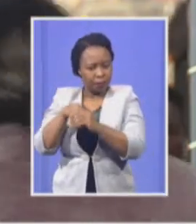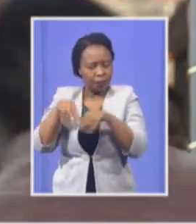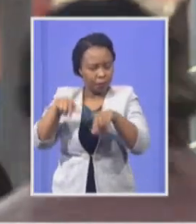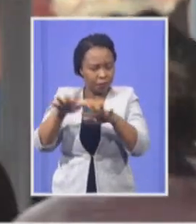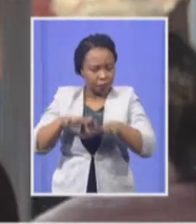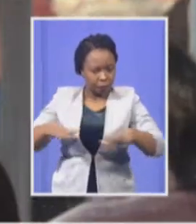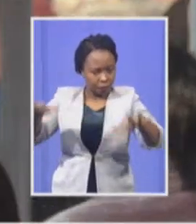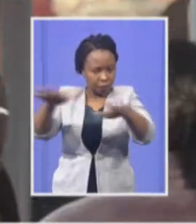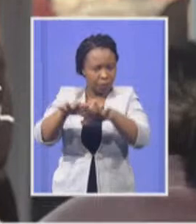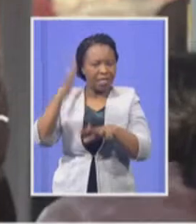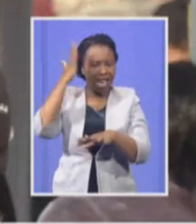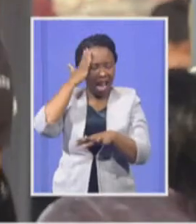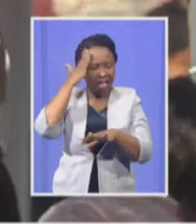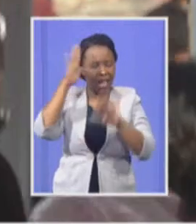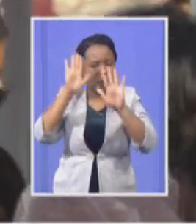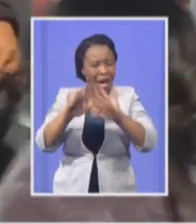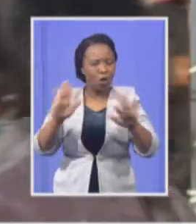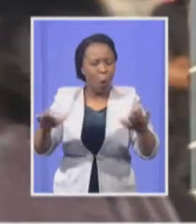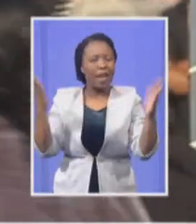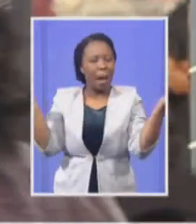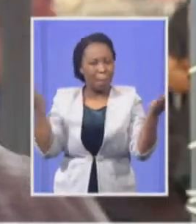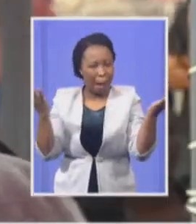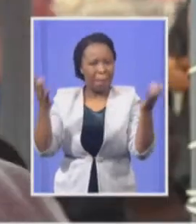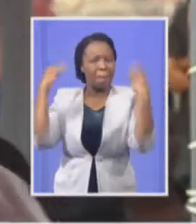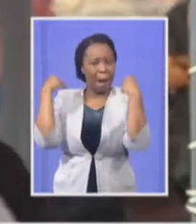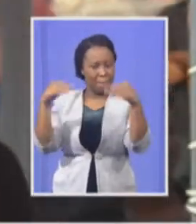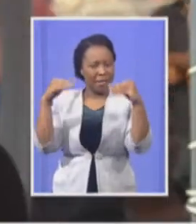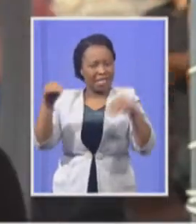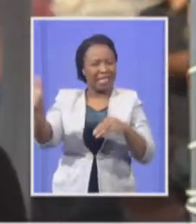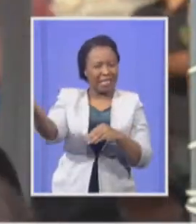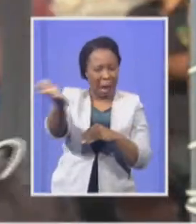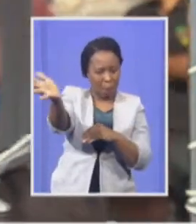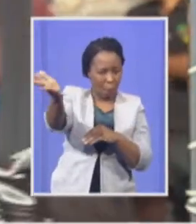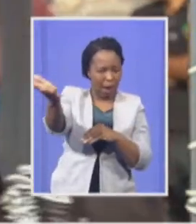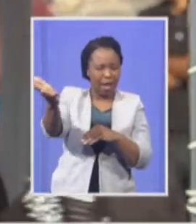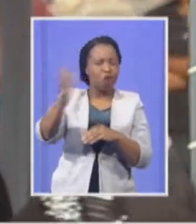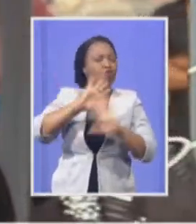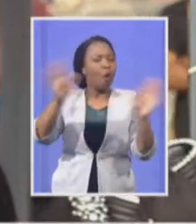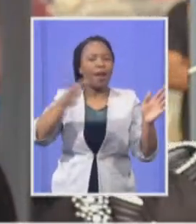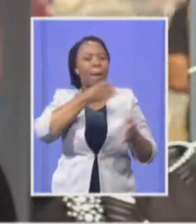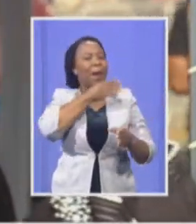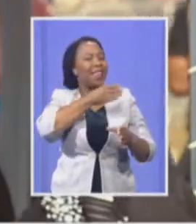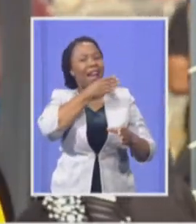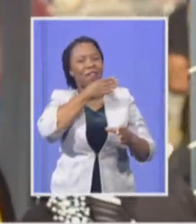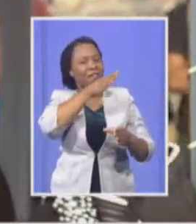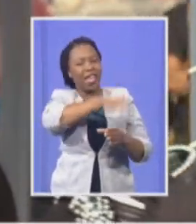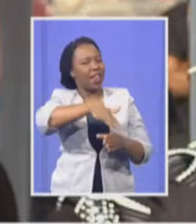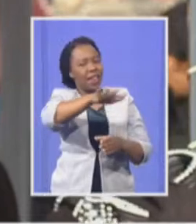sisazi ukuthi abantwana kunalabo ababhizi khona bangazikwazi babhizi emathaveni.